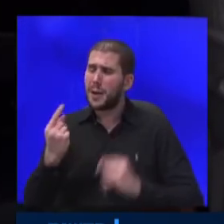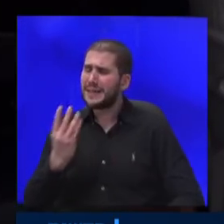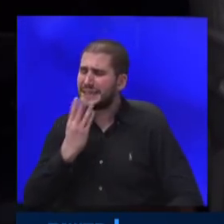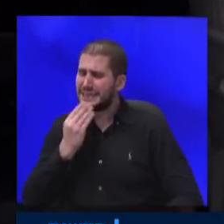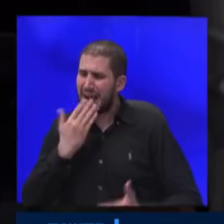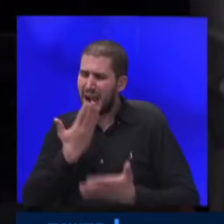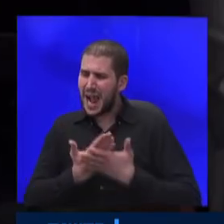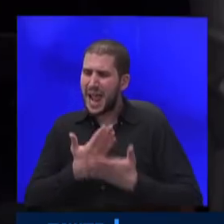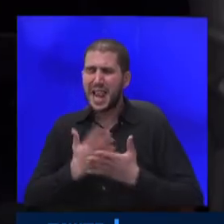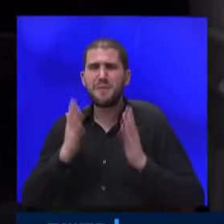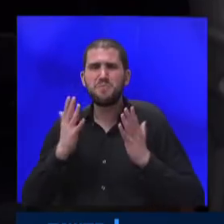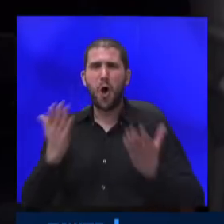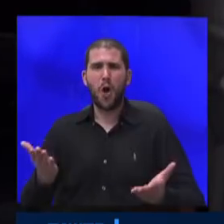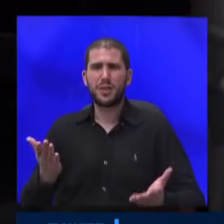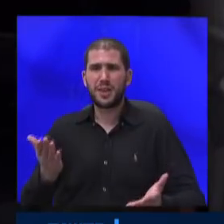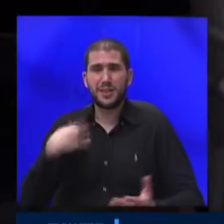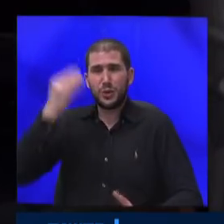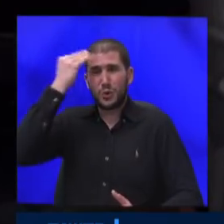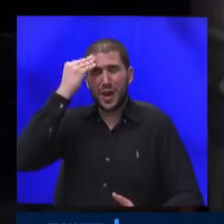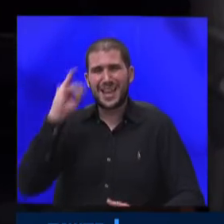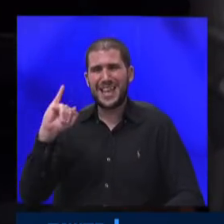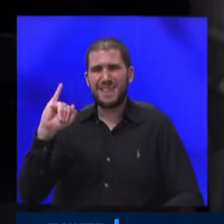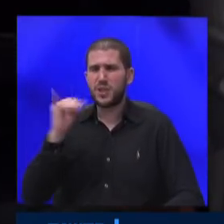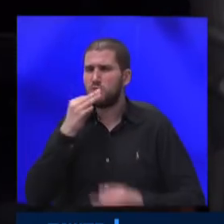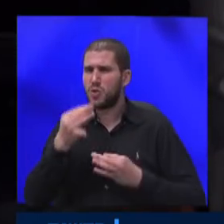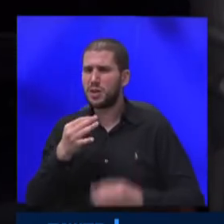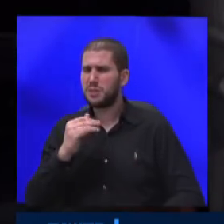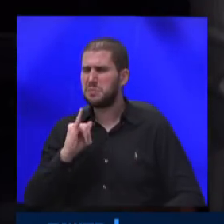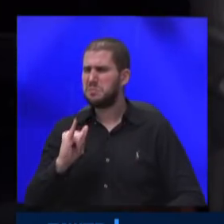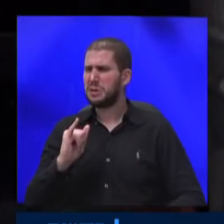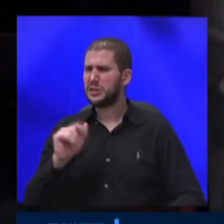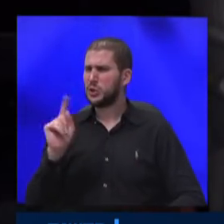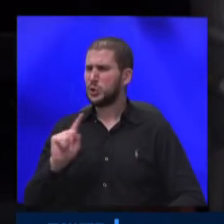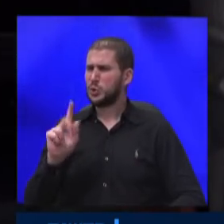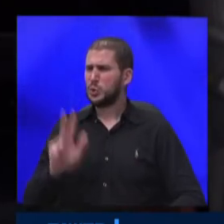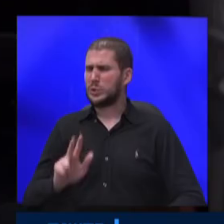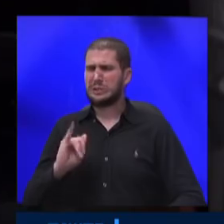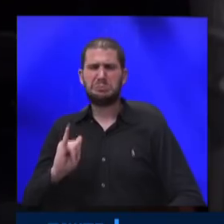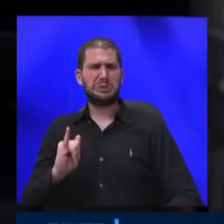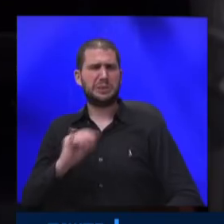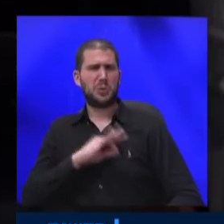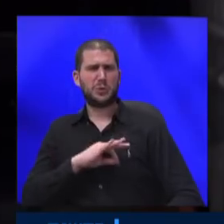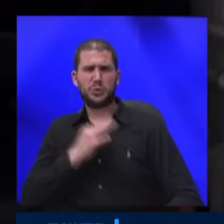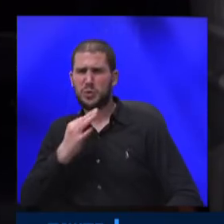כך ישראלי, וכאילו אני זוכרת את יבגני שואל, שטוע את הזוץ.